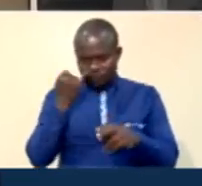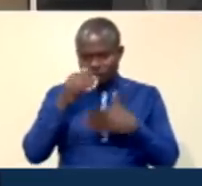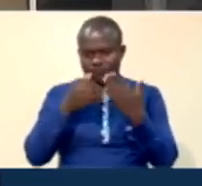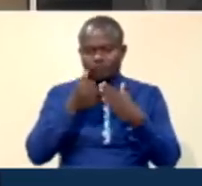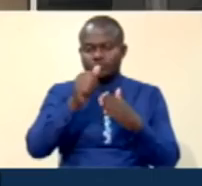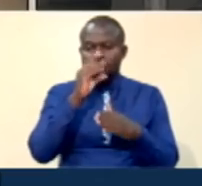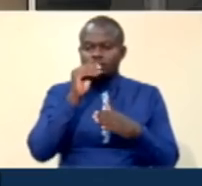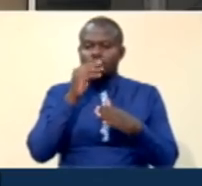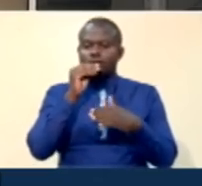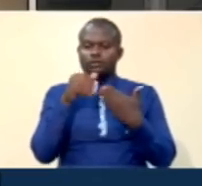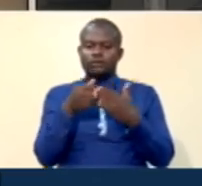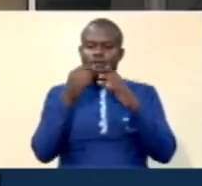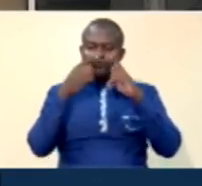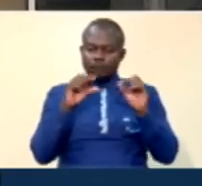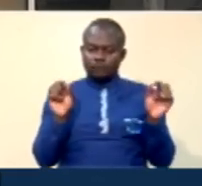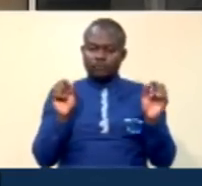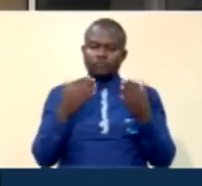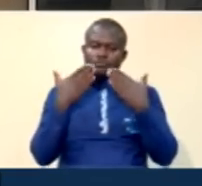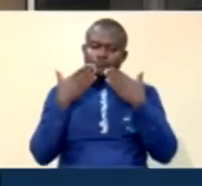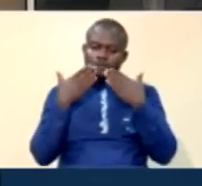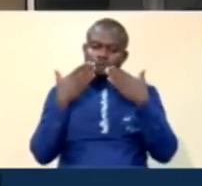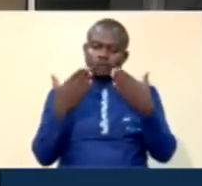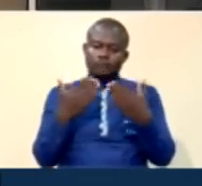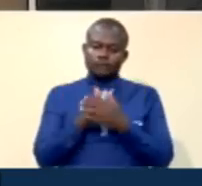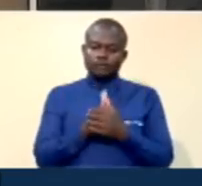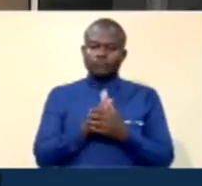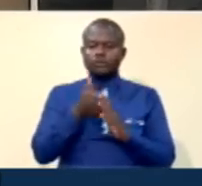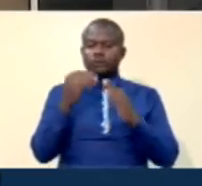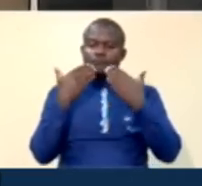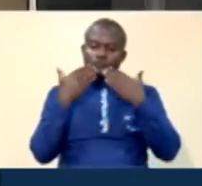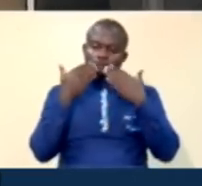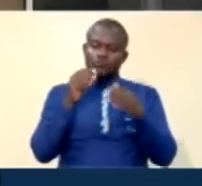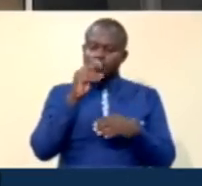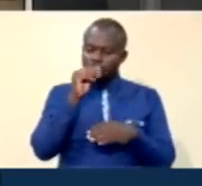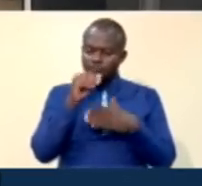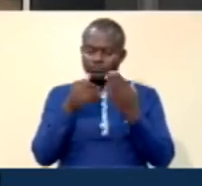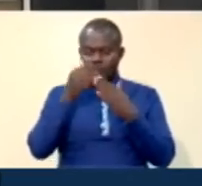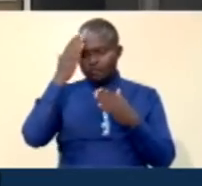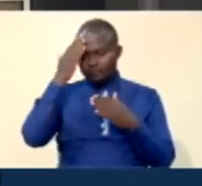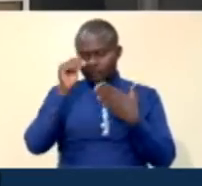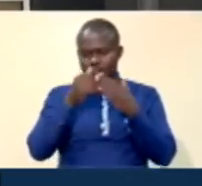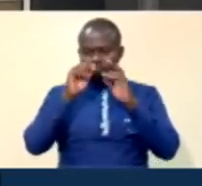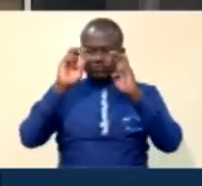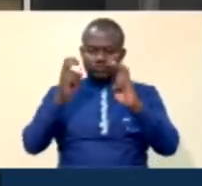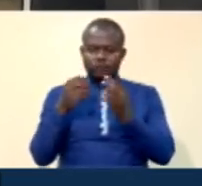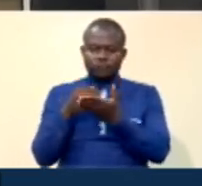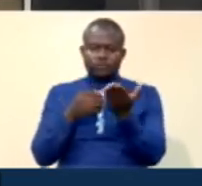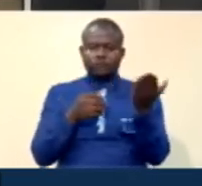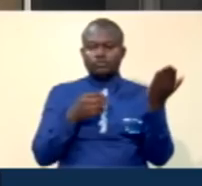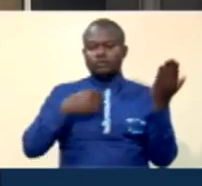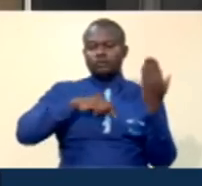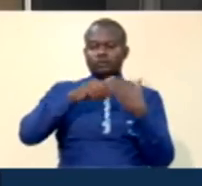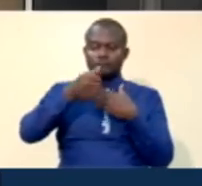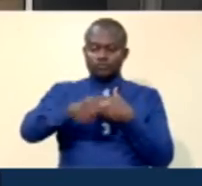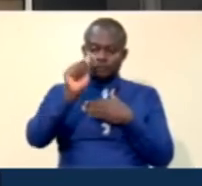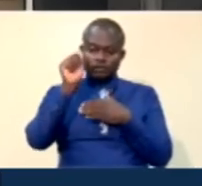bavuga bavuga ijambo rya murakoze. Iyo merci bayivuga kuko ni no kuba uwawe aruhukiye